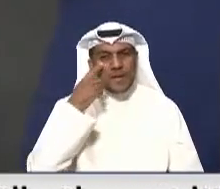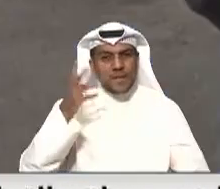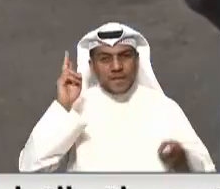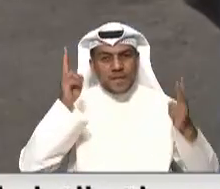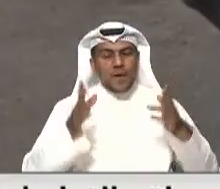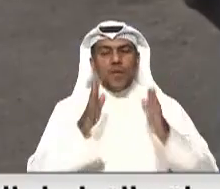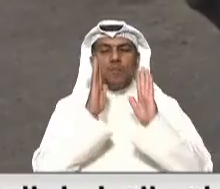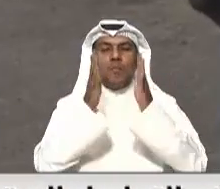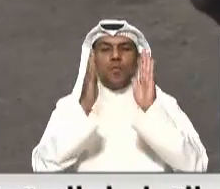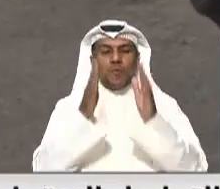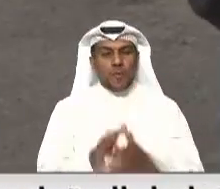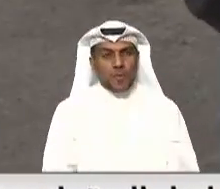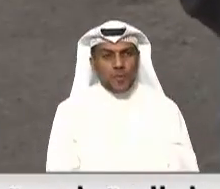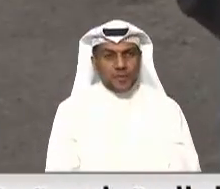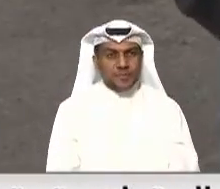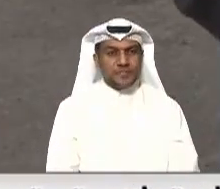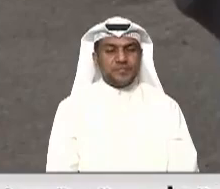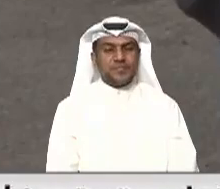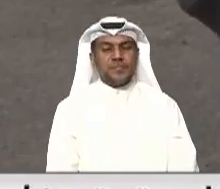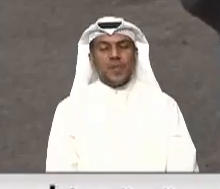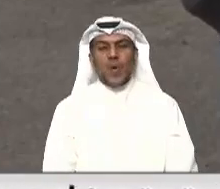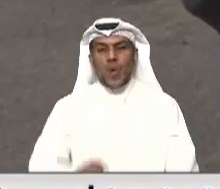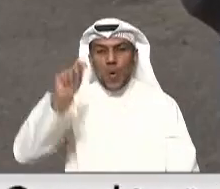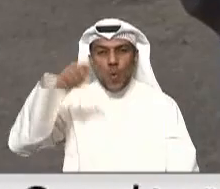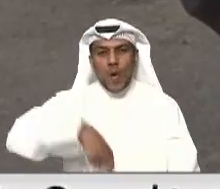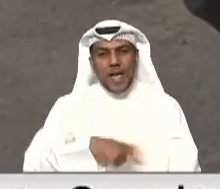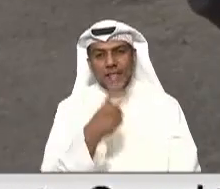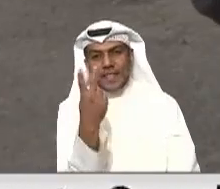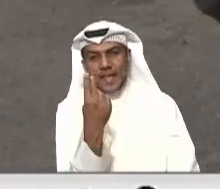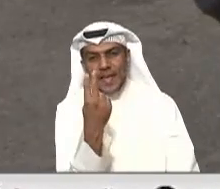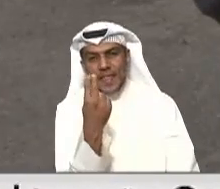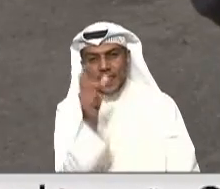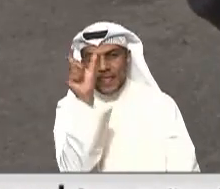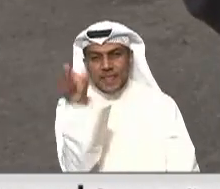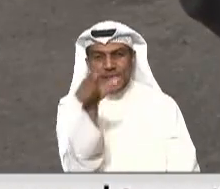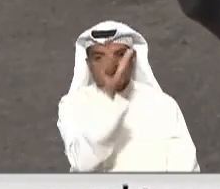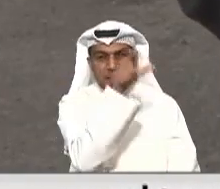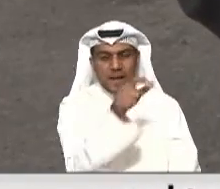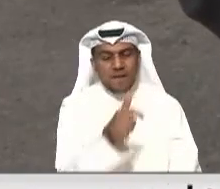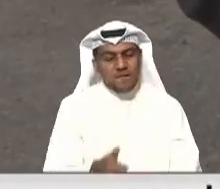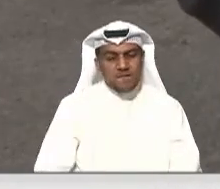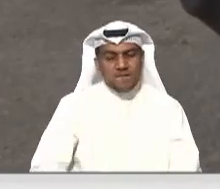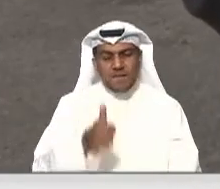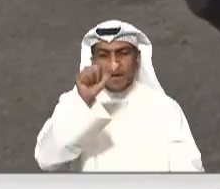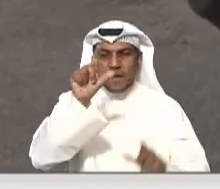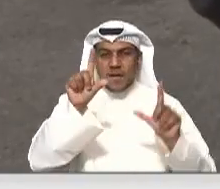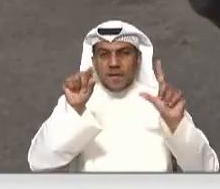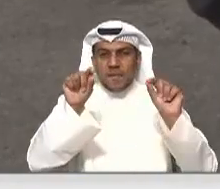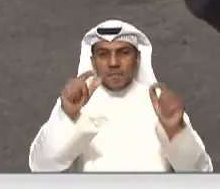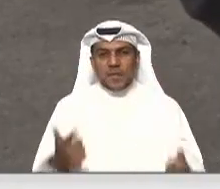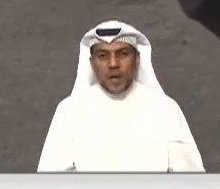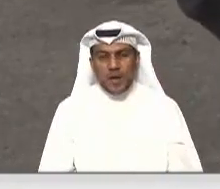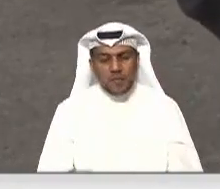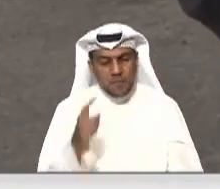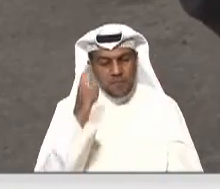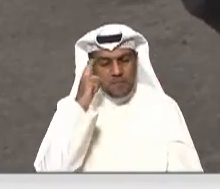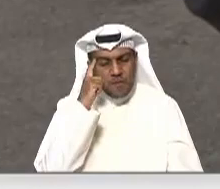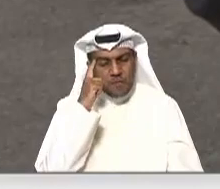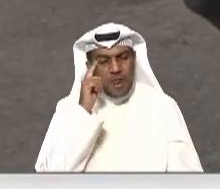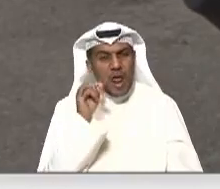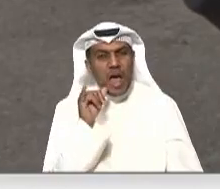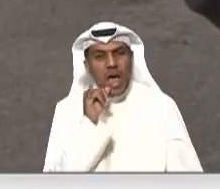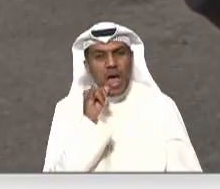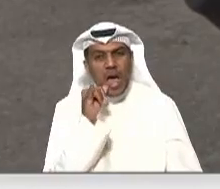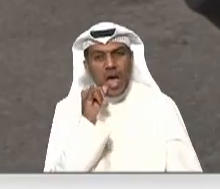لهم. تكريم اثنين من أبناء دولة الكويت بأكاديمية ساند هيرست العسكرية يعكس مدى التميز والقدرات